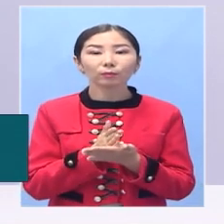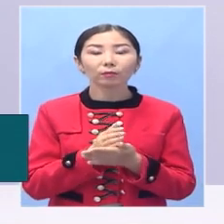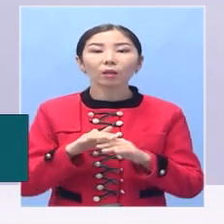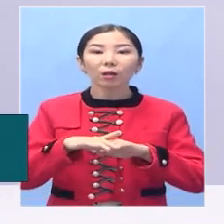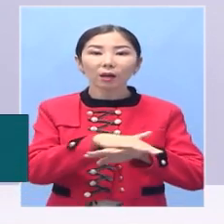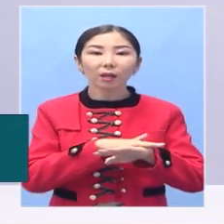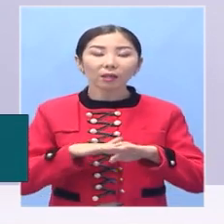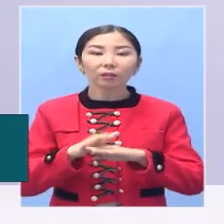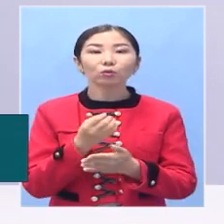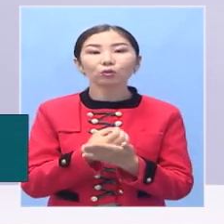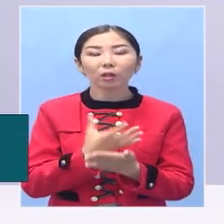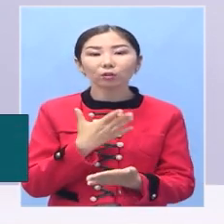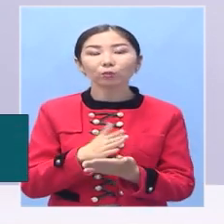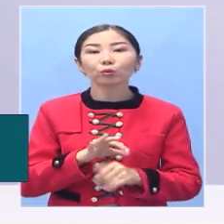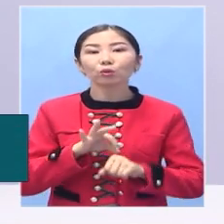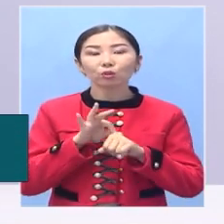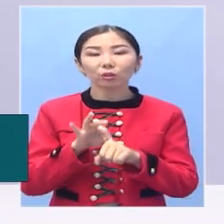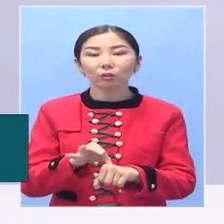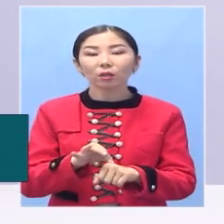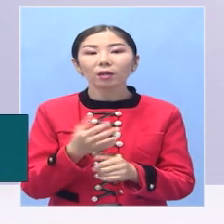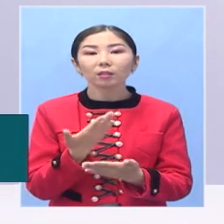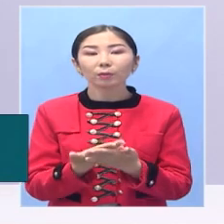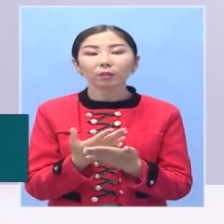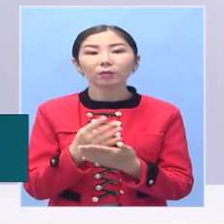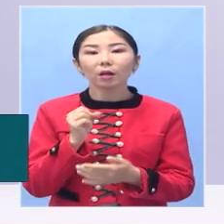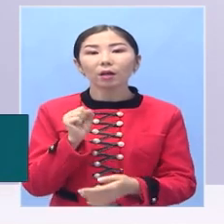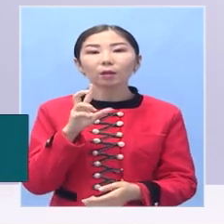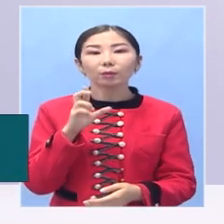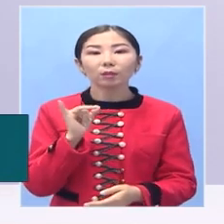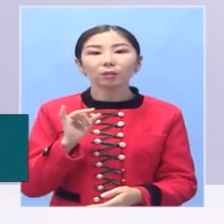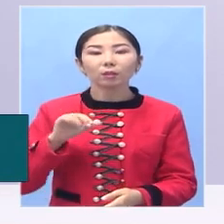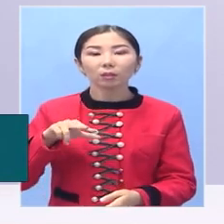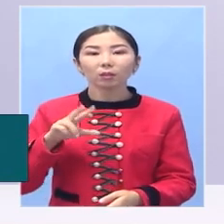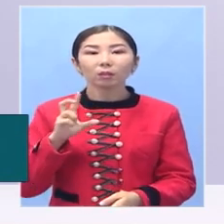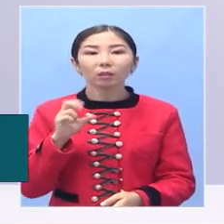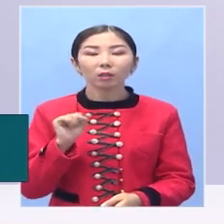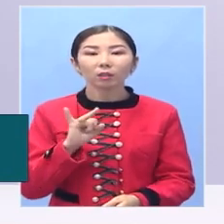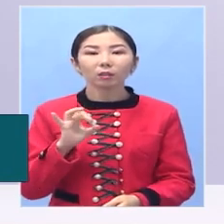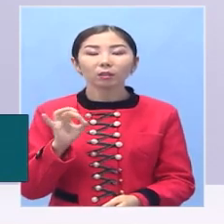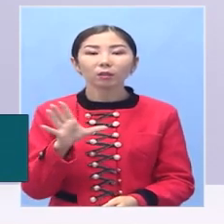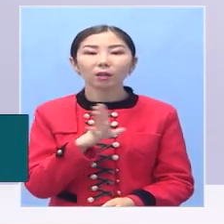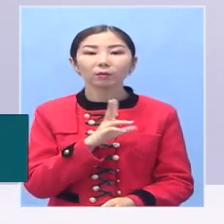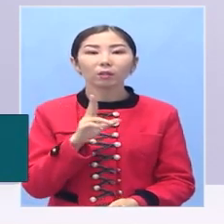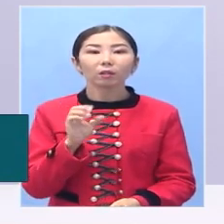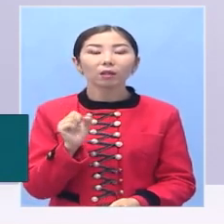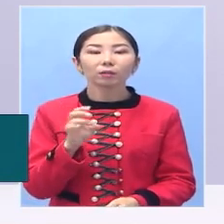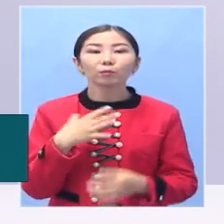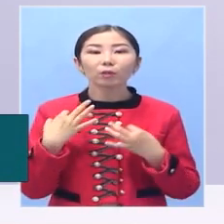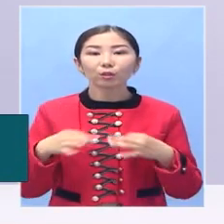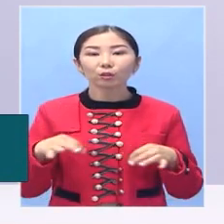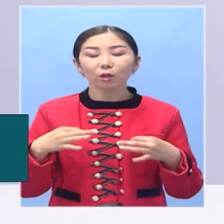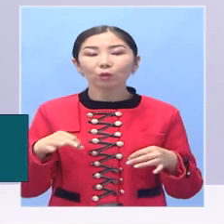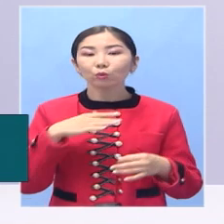халыктын сурансы боюнча. Өйткени мына Абылкайыр хандагы мисалы мына машина өтө көп,